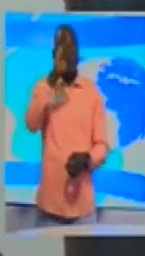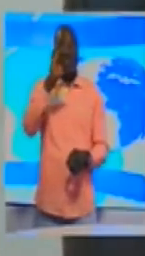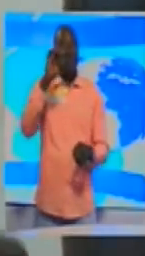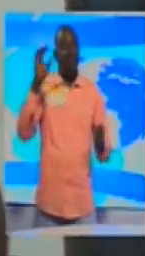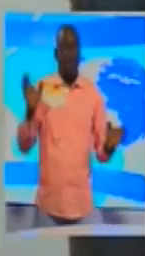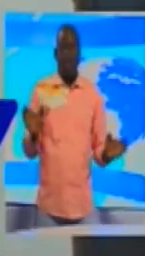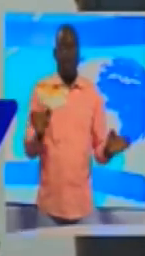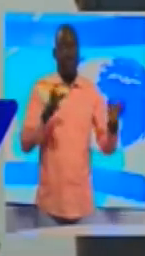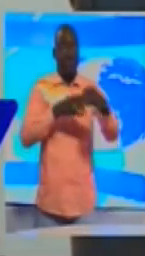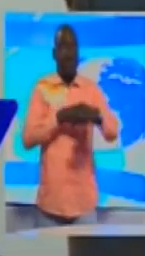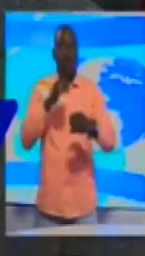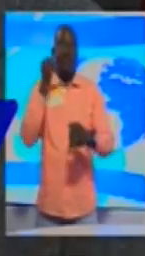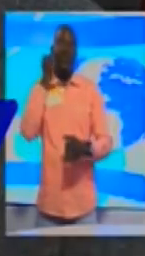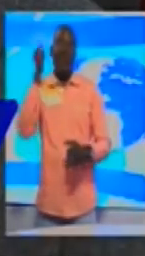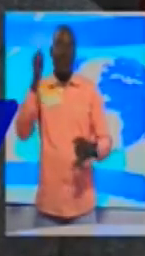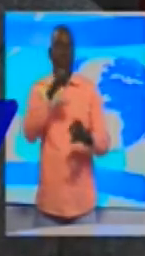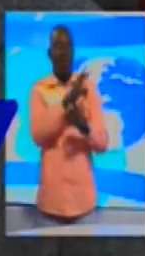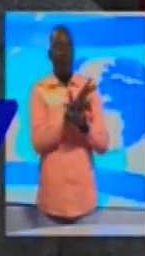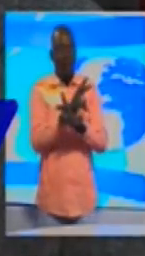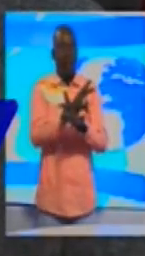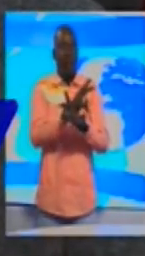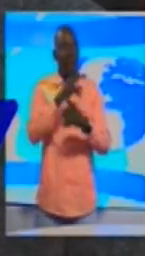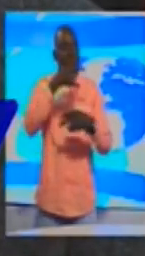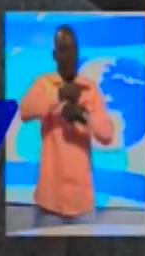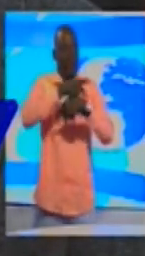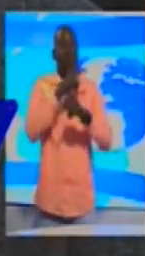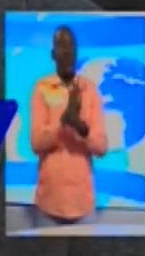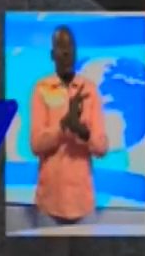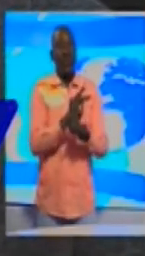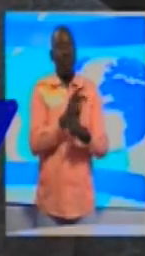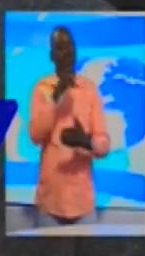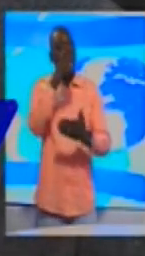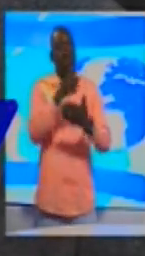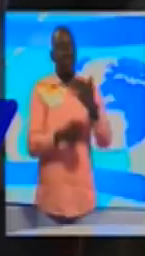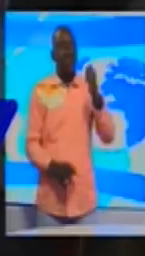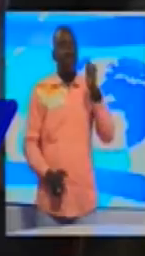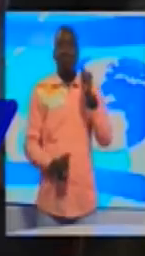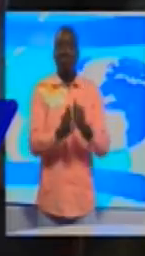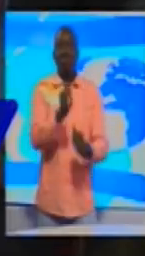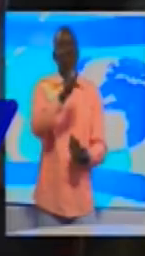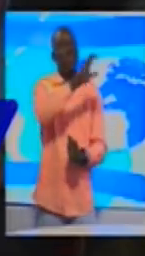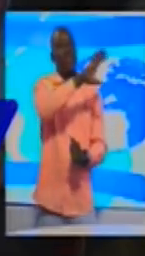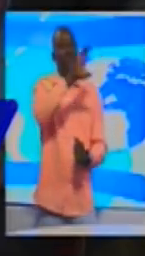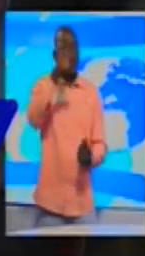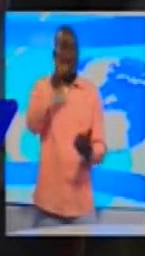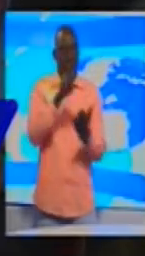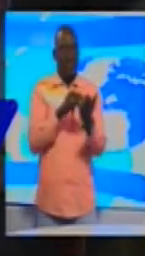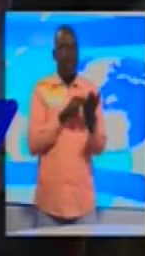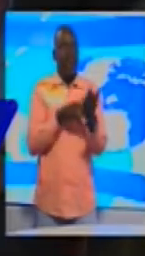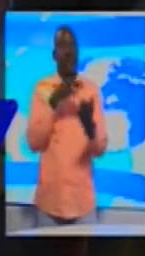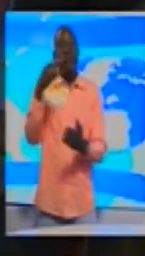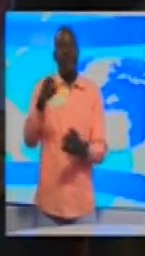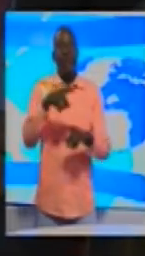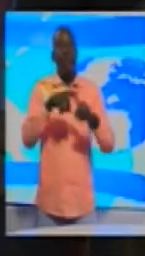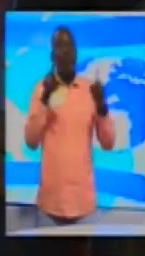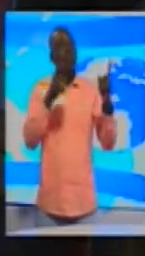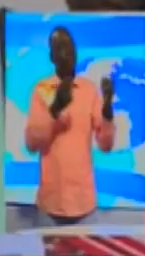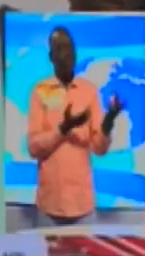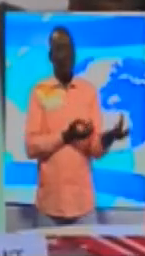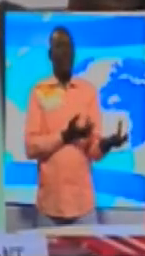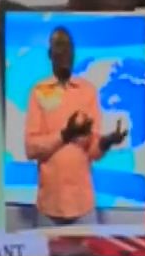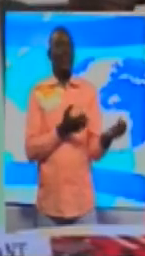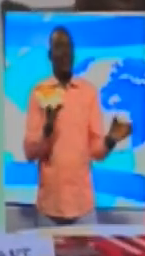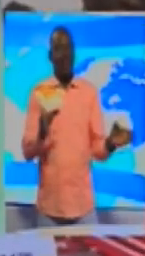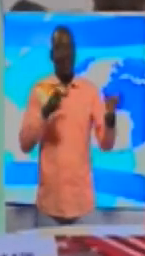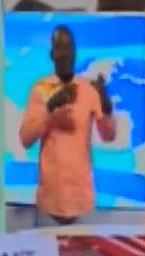la conservation des produits maraîchers d'un coût global estimé à environ 500 millions de francs CFA. Mais en attendant, la